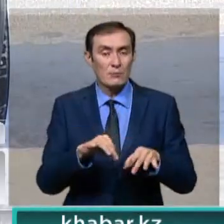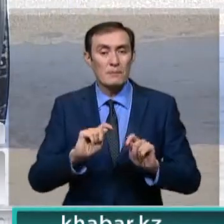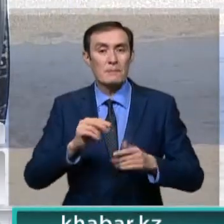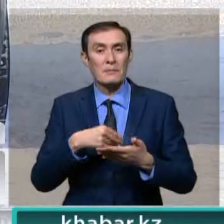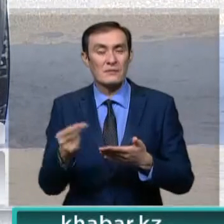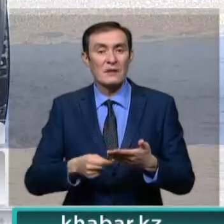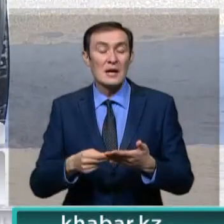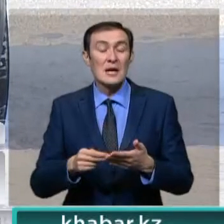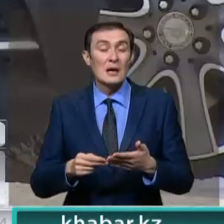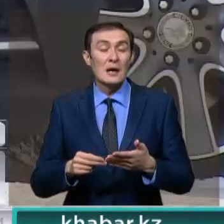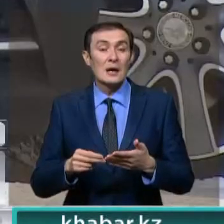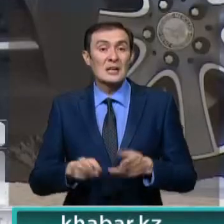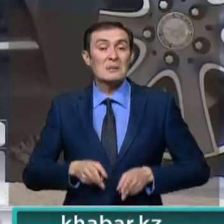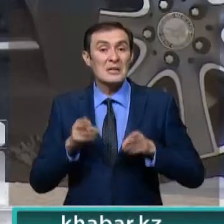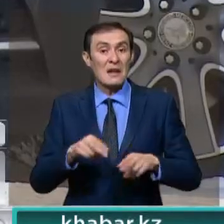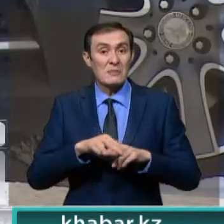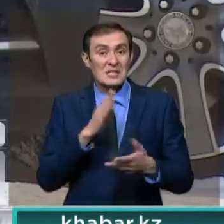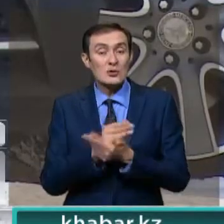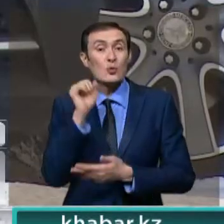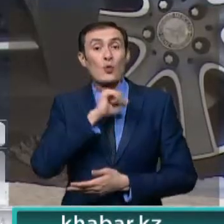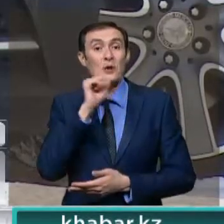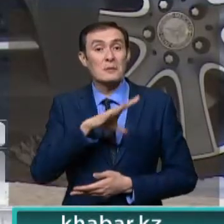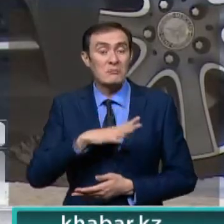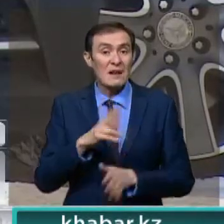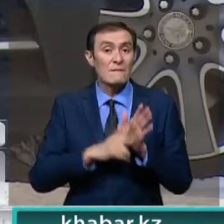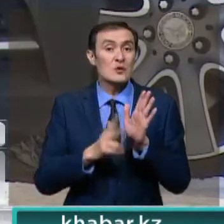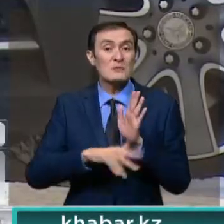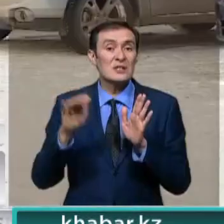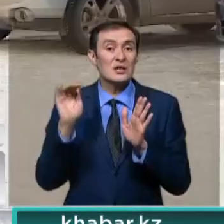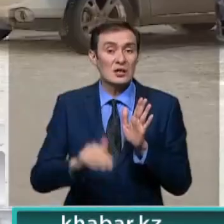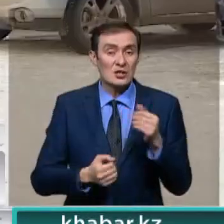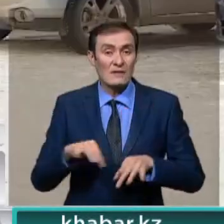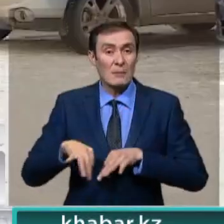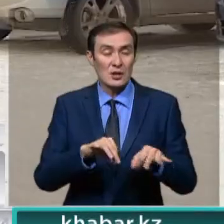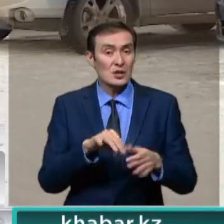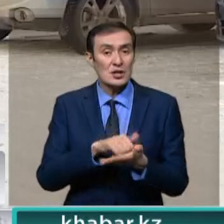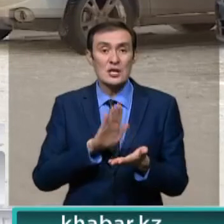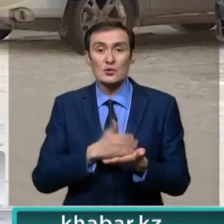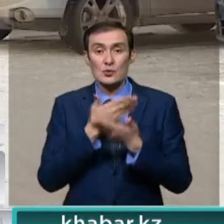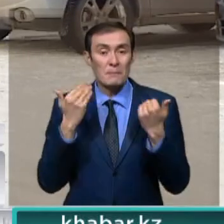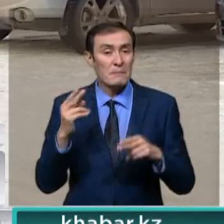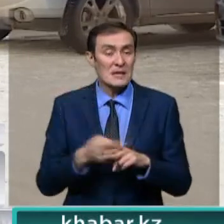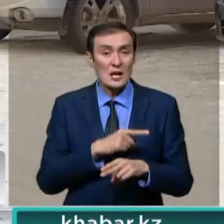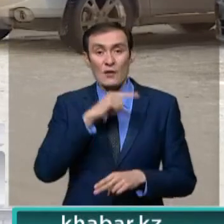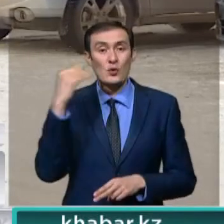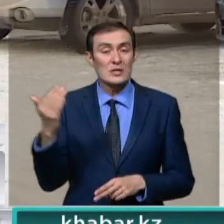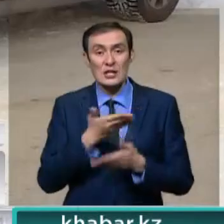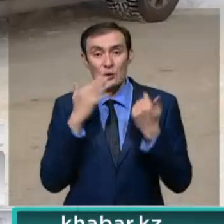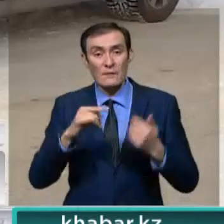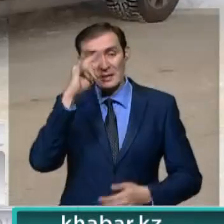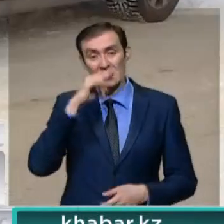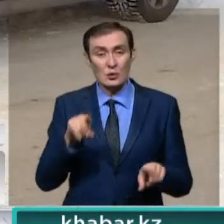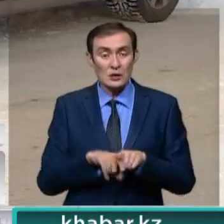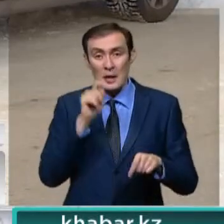переданным криминальной полиции МВД России, находятся в угоне. Еще 80 тысяч автомашин не стоят на учете ни в России, не в